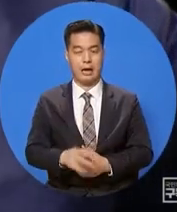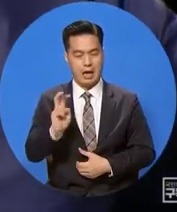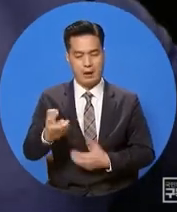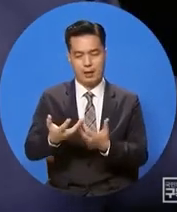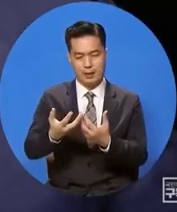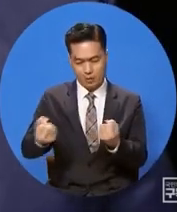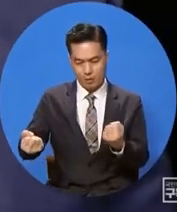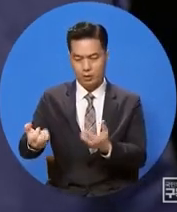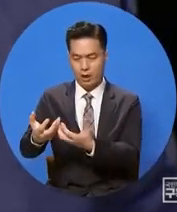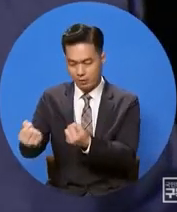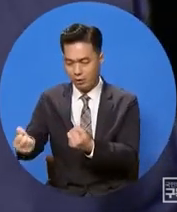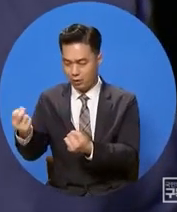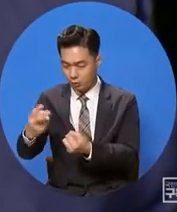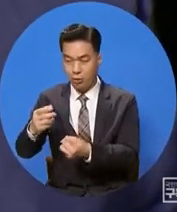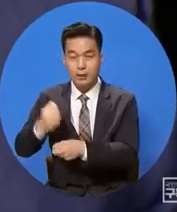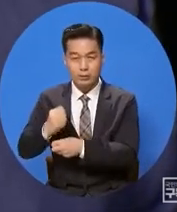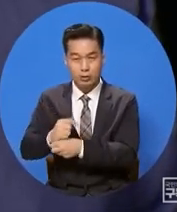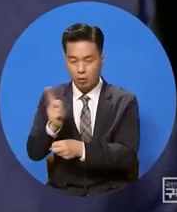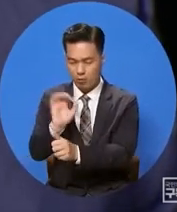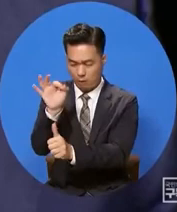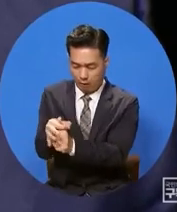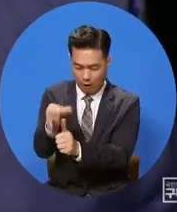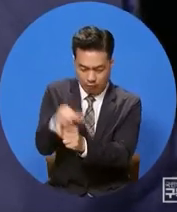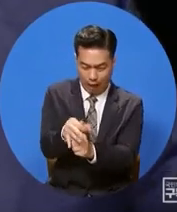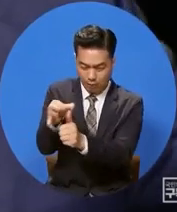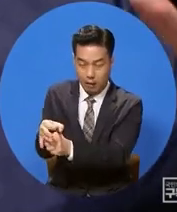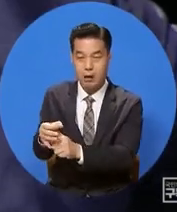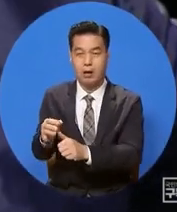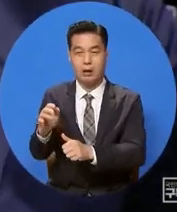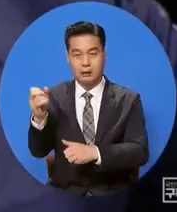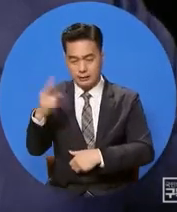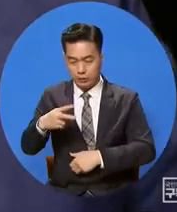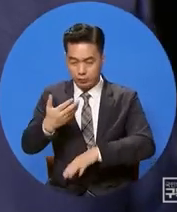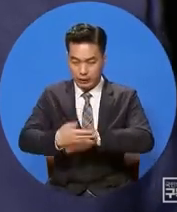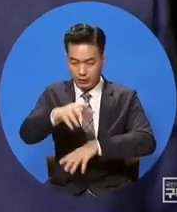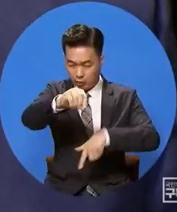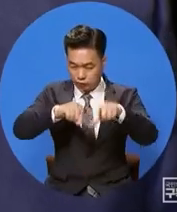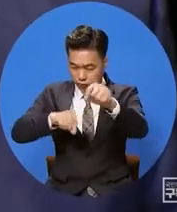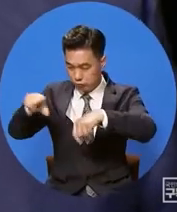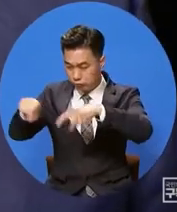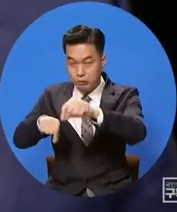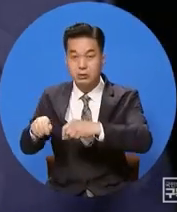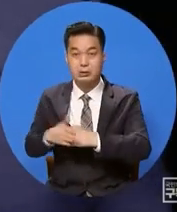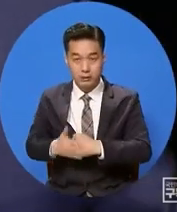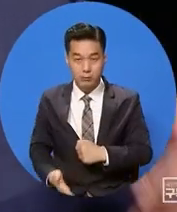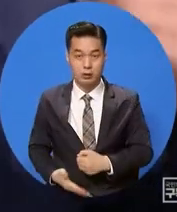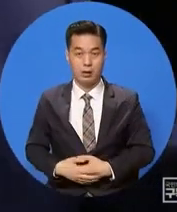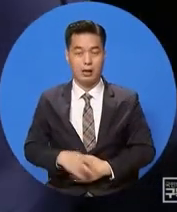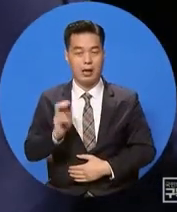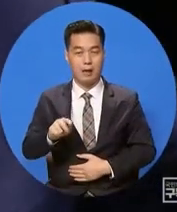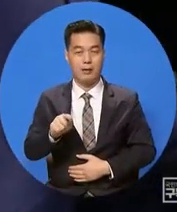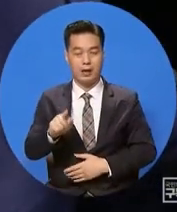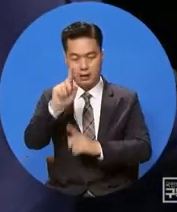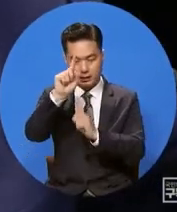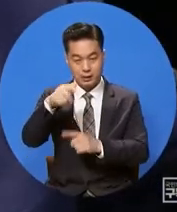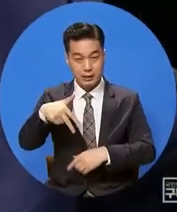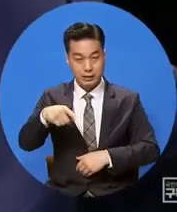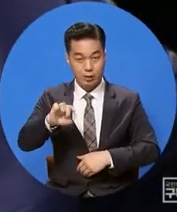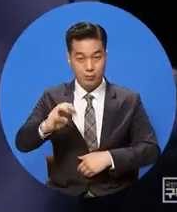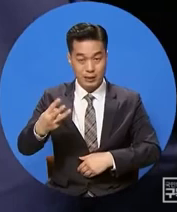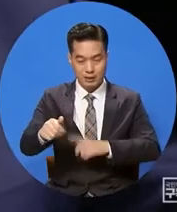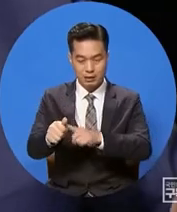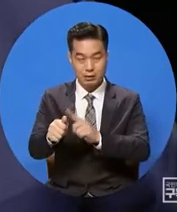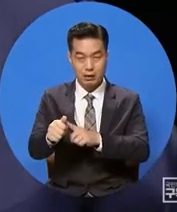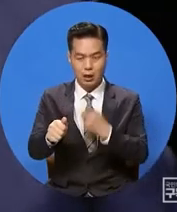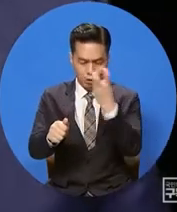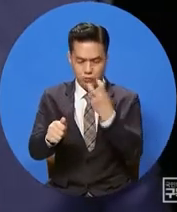별건에 별건을 막 만들어서 모레도 한번 만들어 보려고 자꾸 다른 거를 하니까 아마 이 사람이